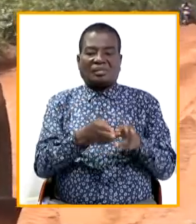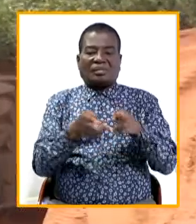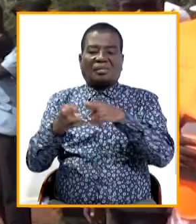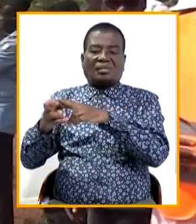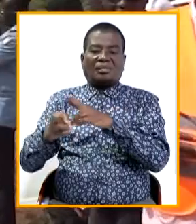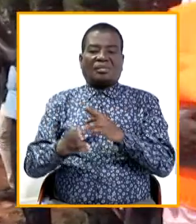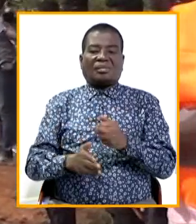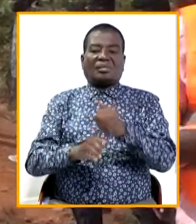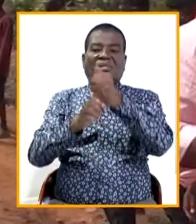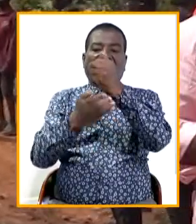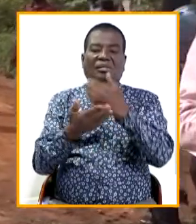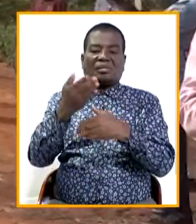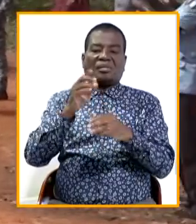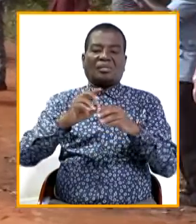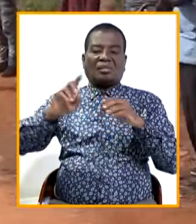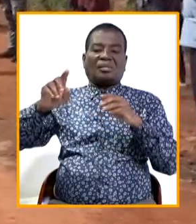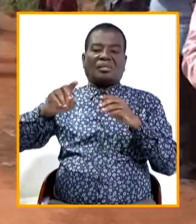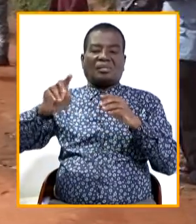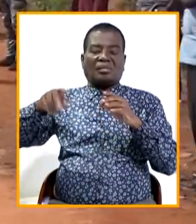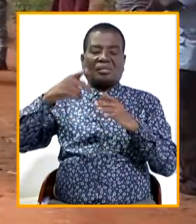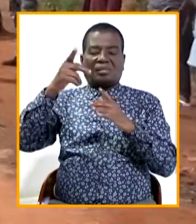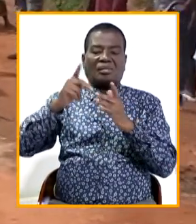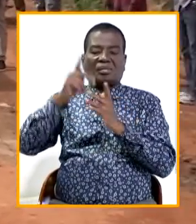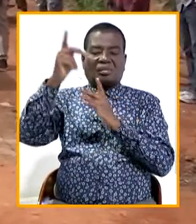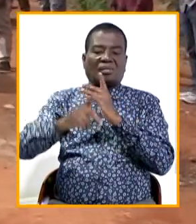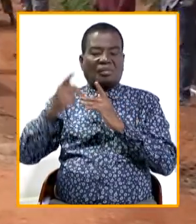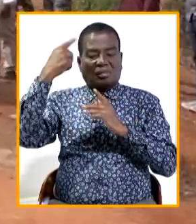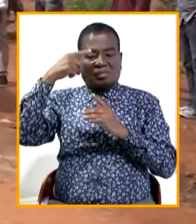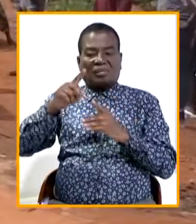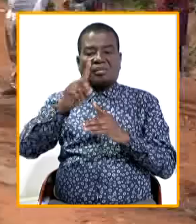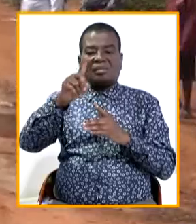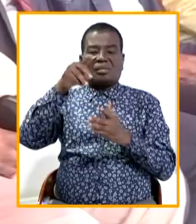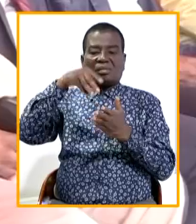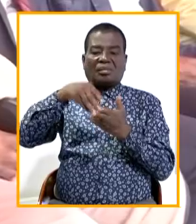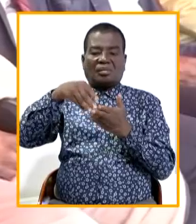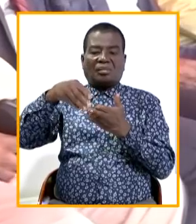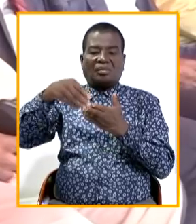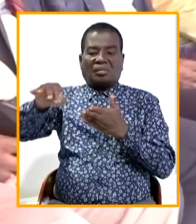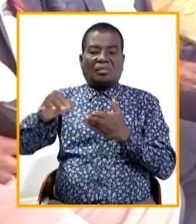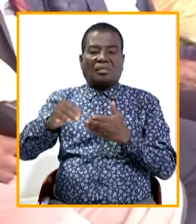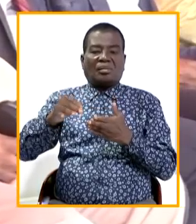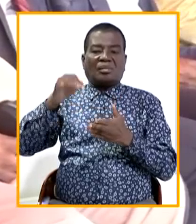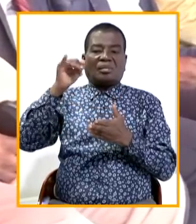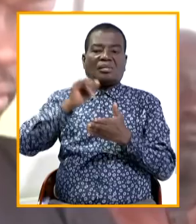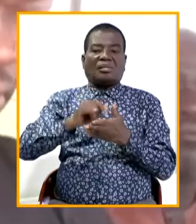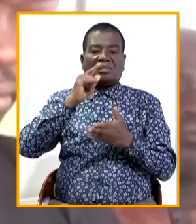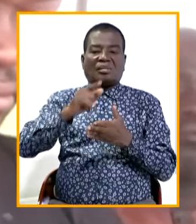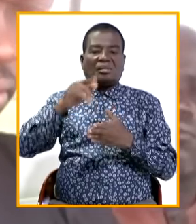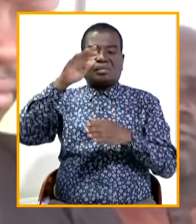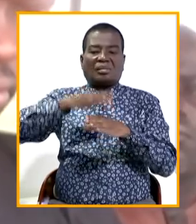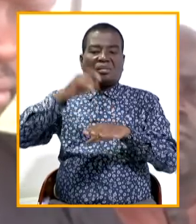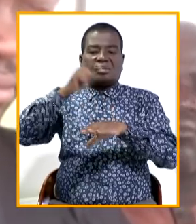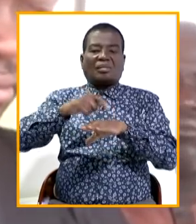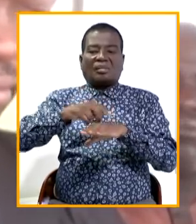le programme pour une enveloppe d'1,4 milliard de francs CFA. Prévu se dérouler sur la